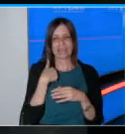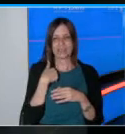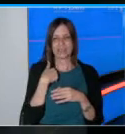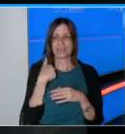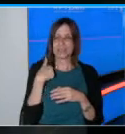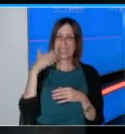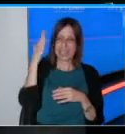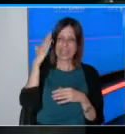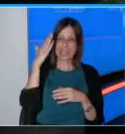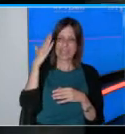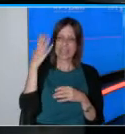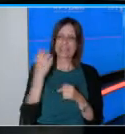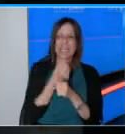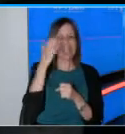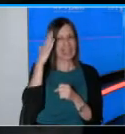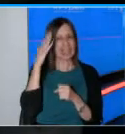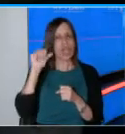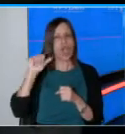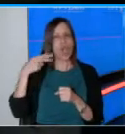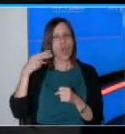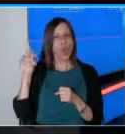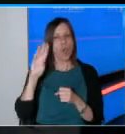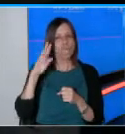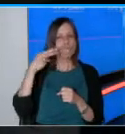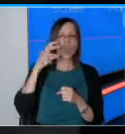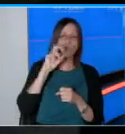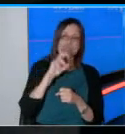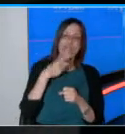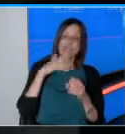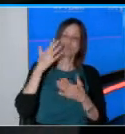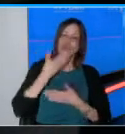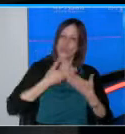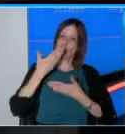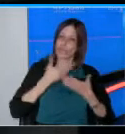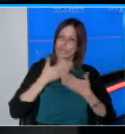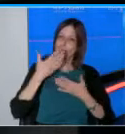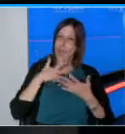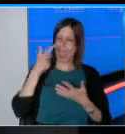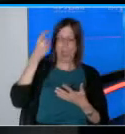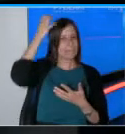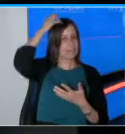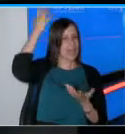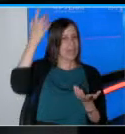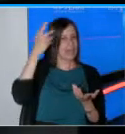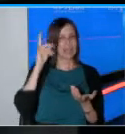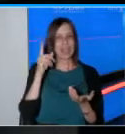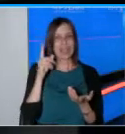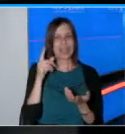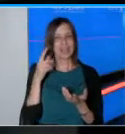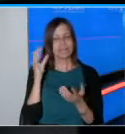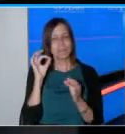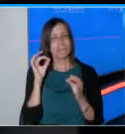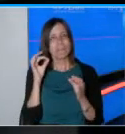שלב, הכרתי, זכיתי להכיר את אהובה עוזרי, ולשתף איתה פעולה, ולהופיע. וואלה, הנה עוד דבר שלנו, המלכה האם. המלכה האם. פתחה לי את